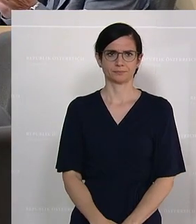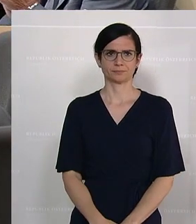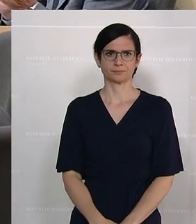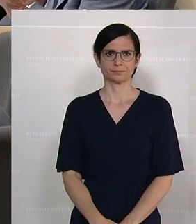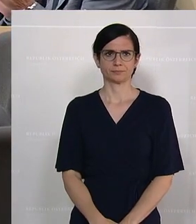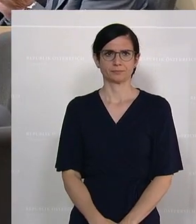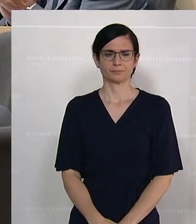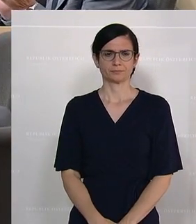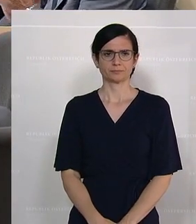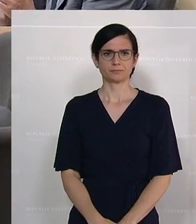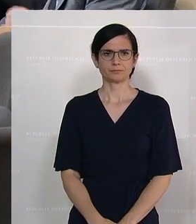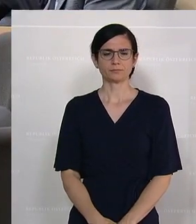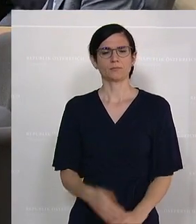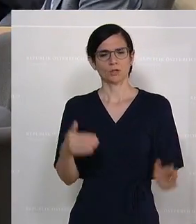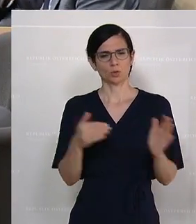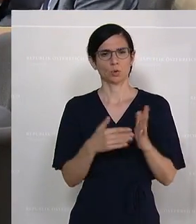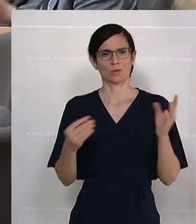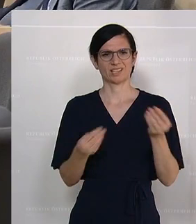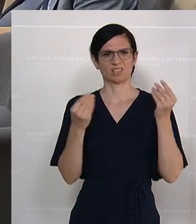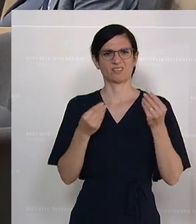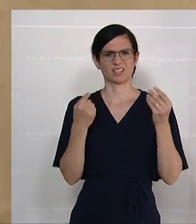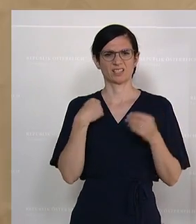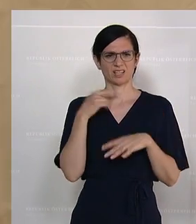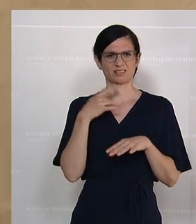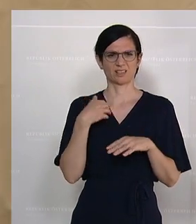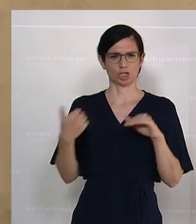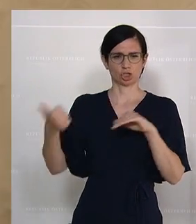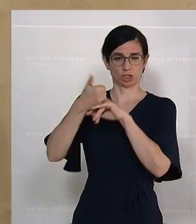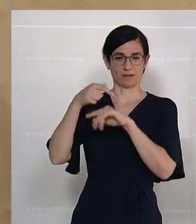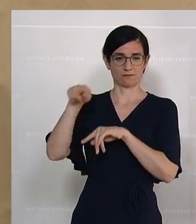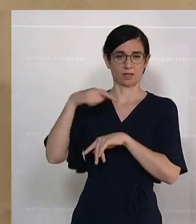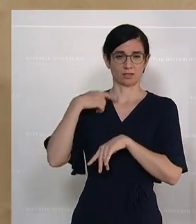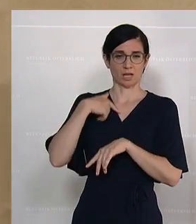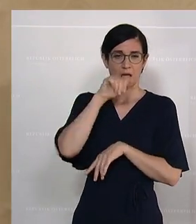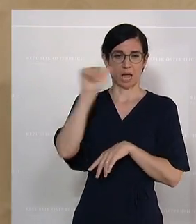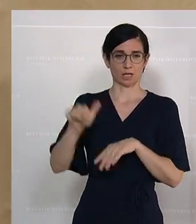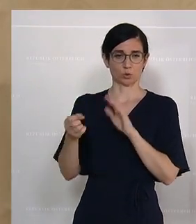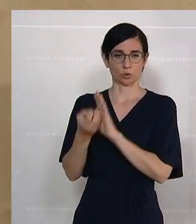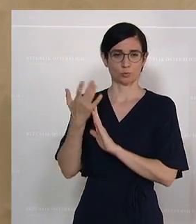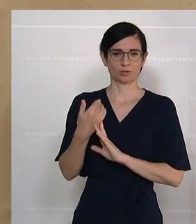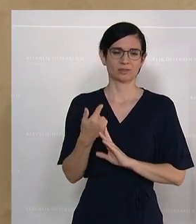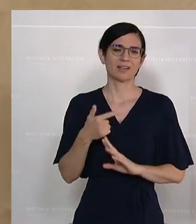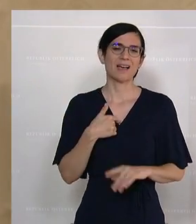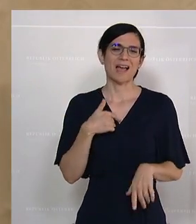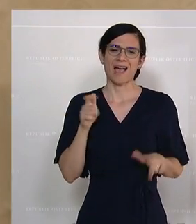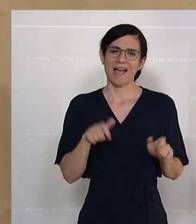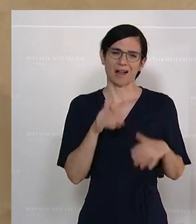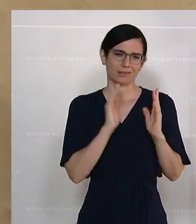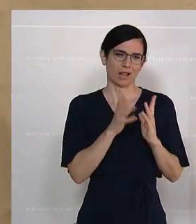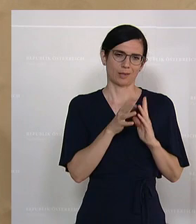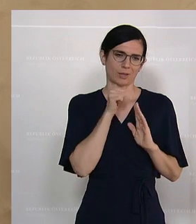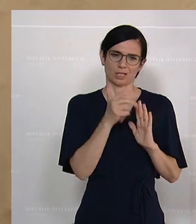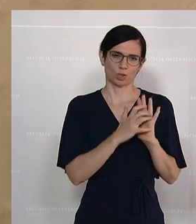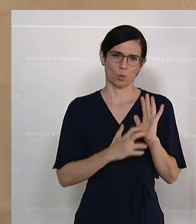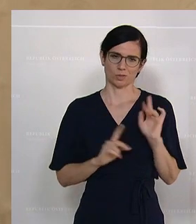und wissen sie noch etwas daher bekommt aus dieser agentur und alte liebe rostet nicht und ich bin überzeugt davon dass die rutschen